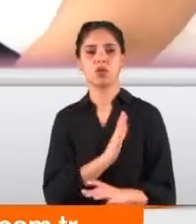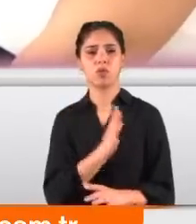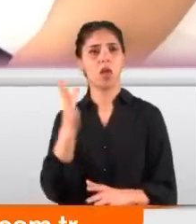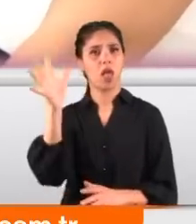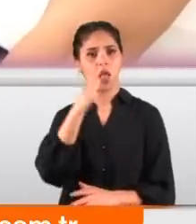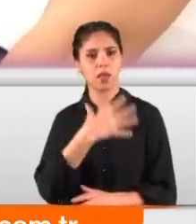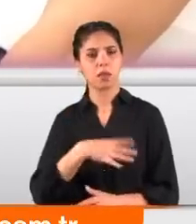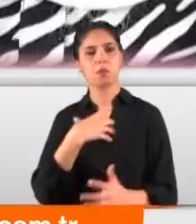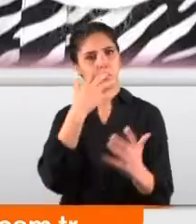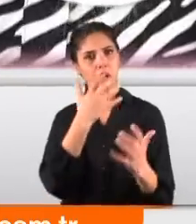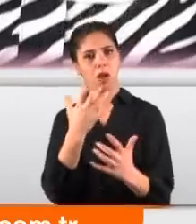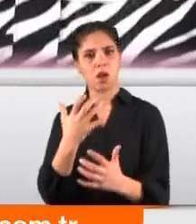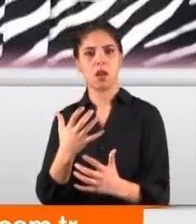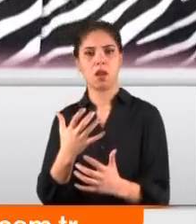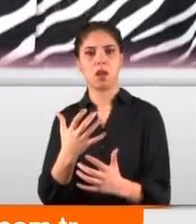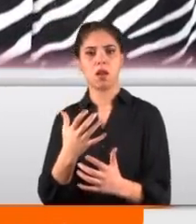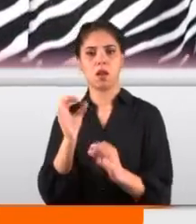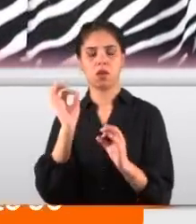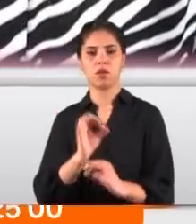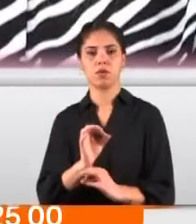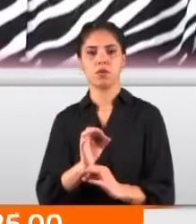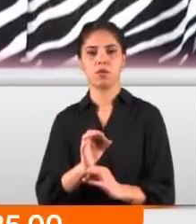biz bakarız bir bakarız